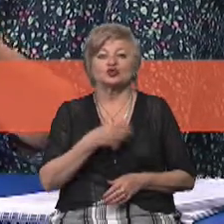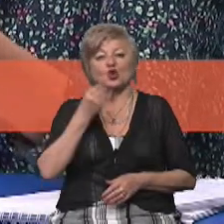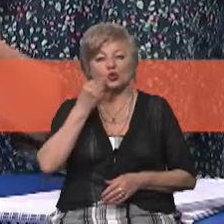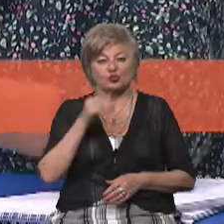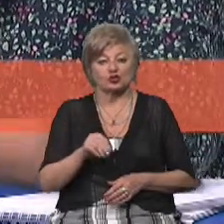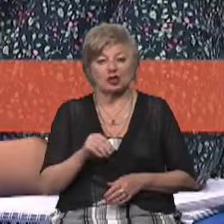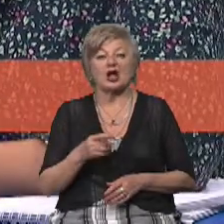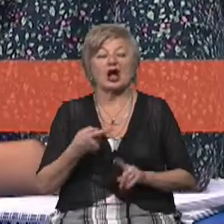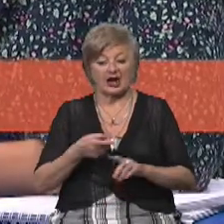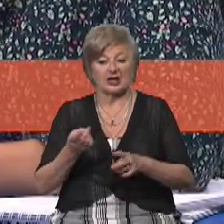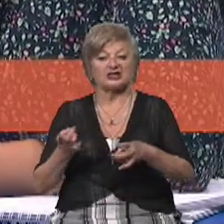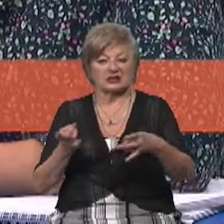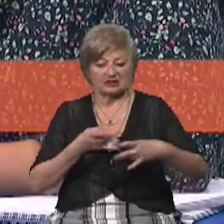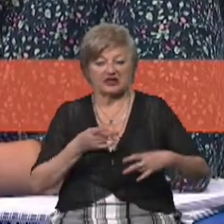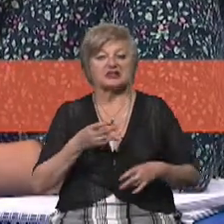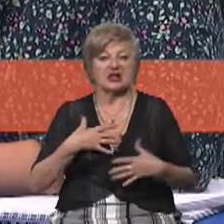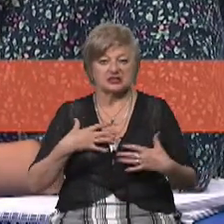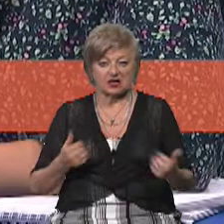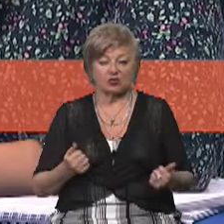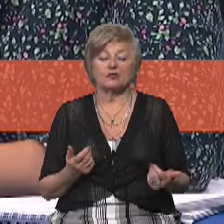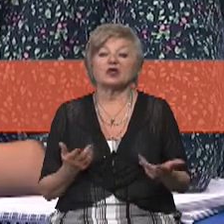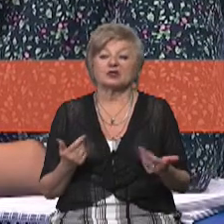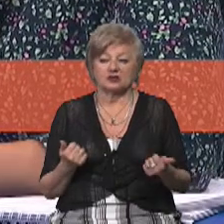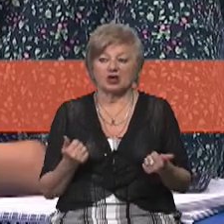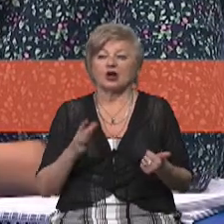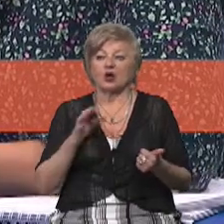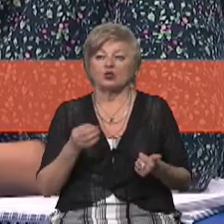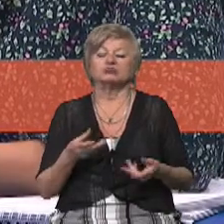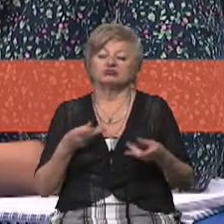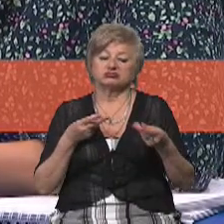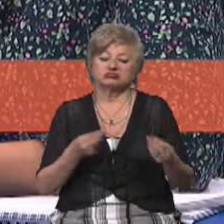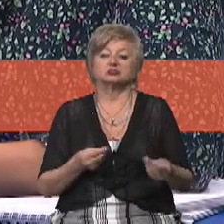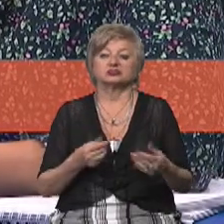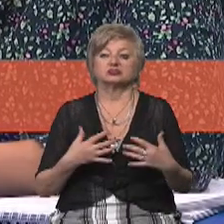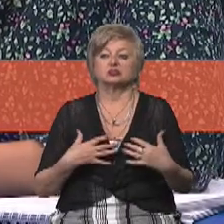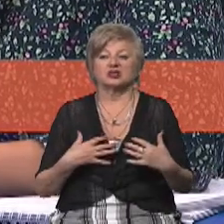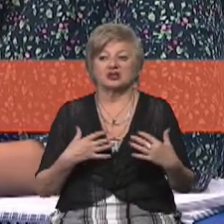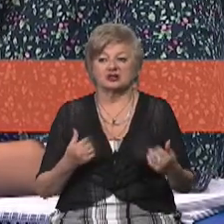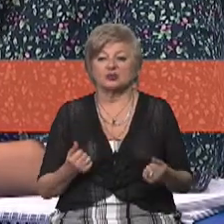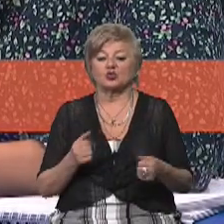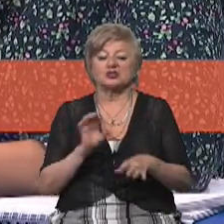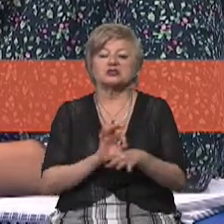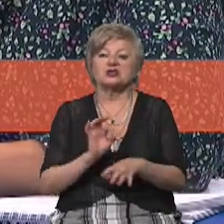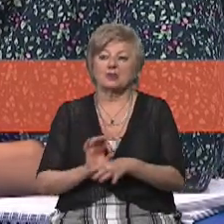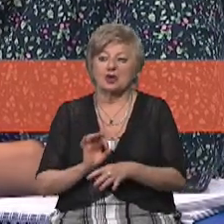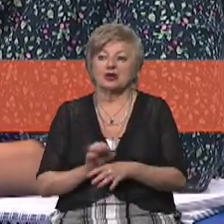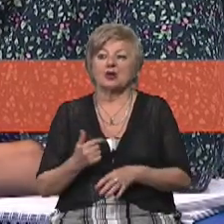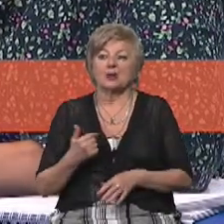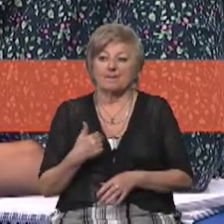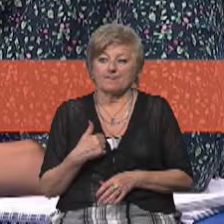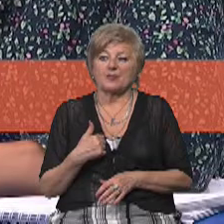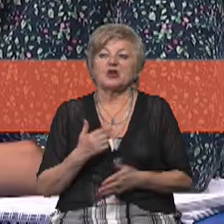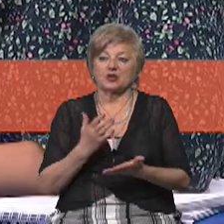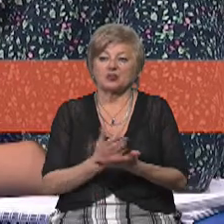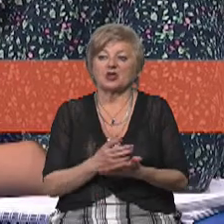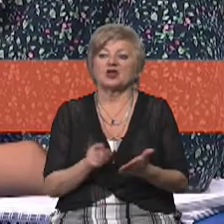влияет на здоровье. И естественно, он в какой-то степени определяет ту заболеваемость, которую мы имеем и в